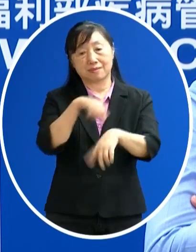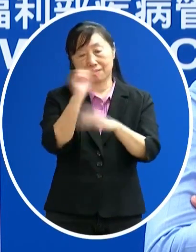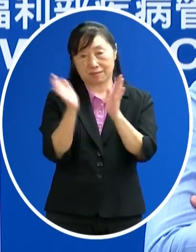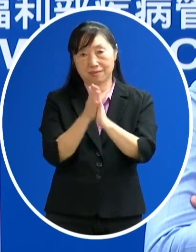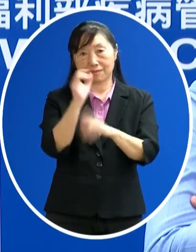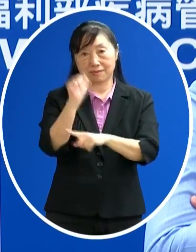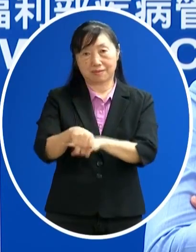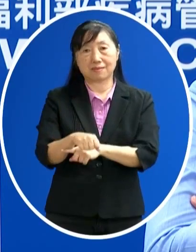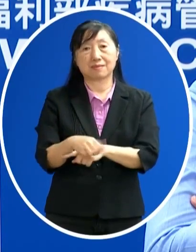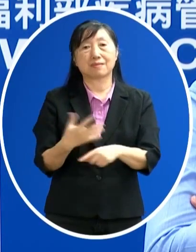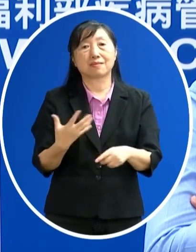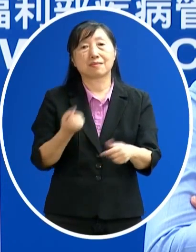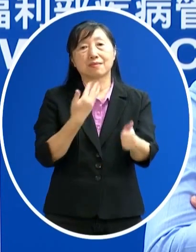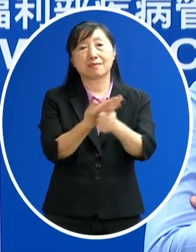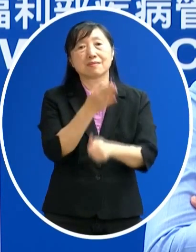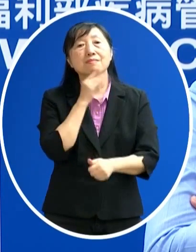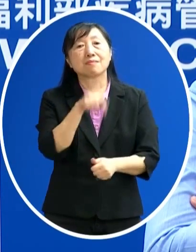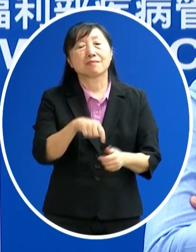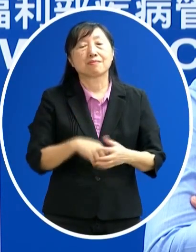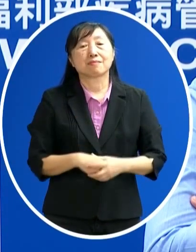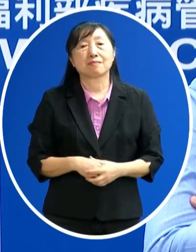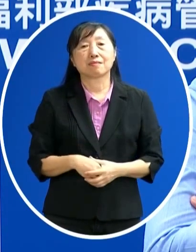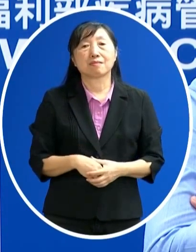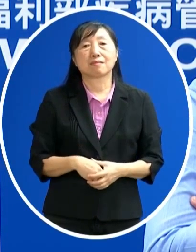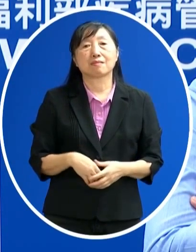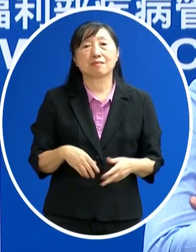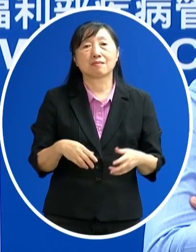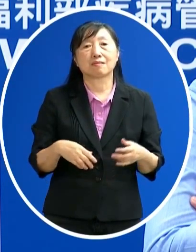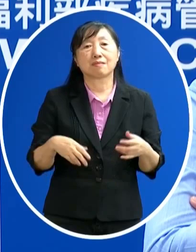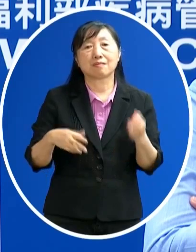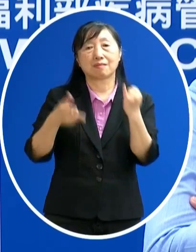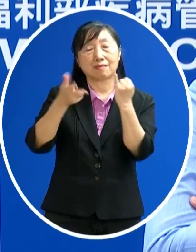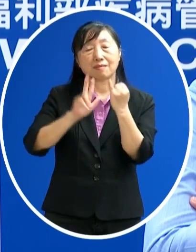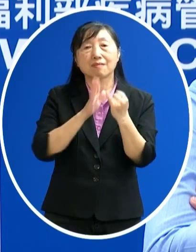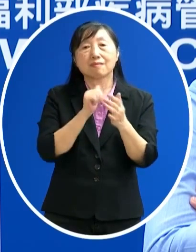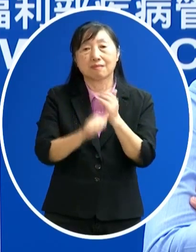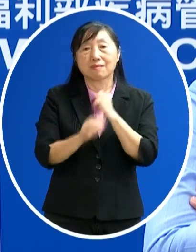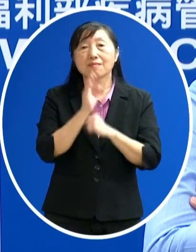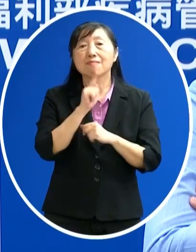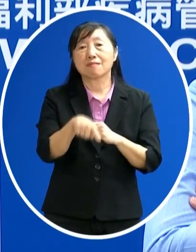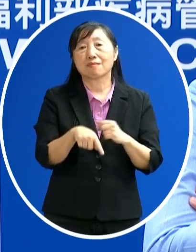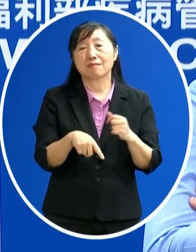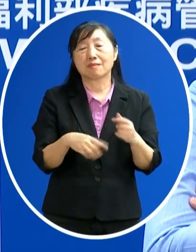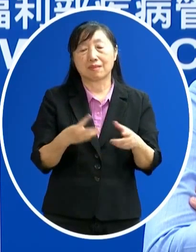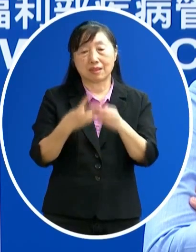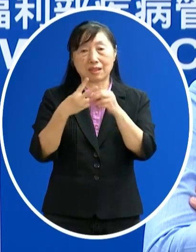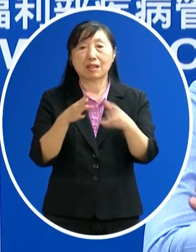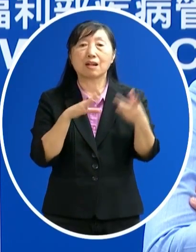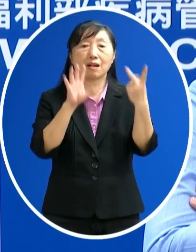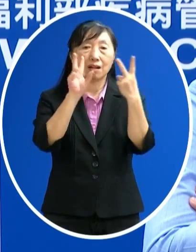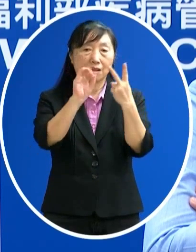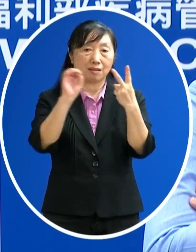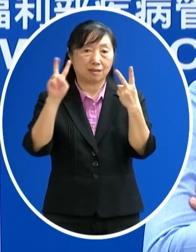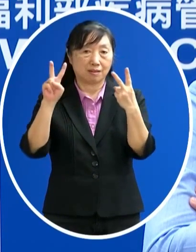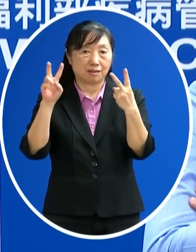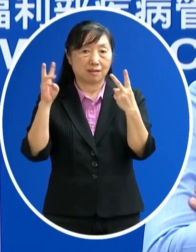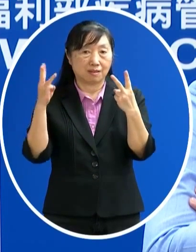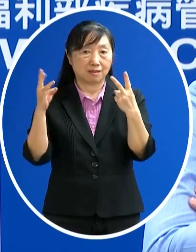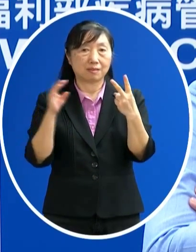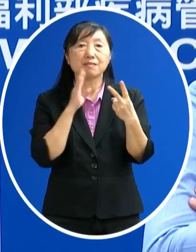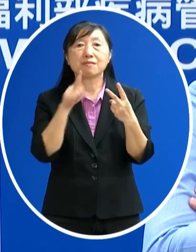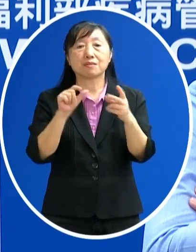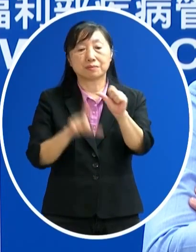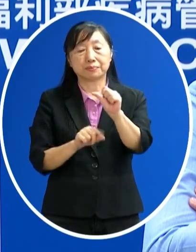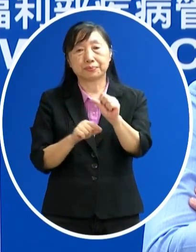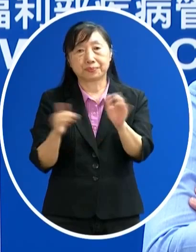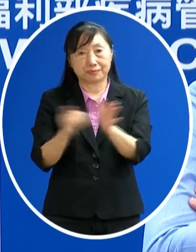它 EUA， 好，那交生也是估计要它三期要2023年5月完成，那